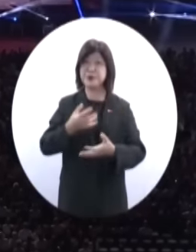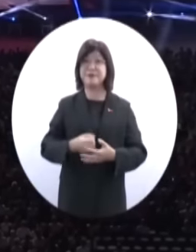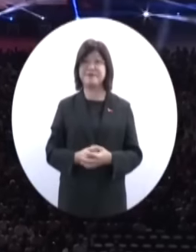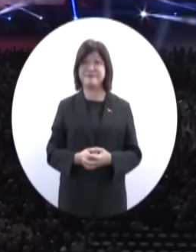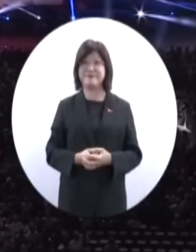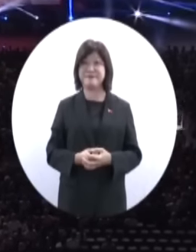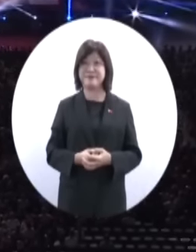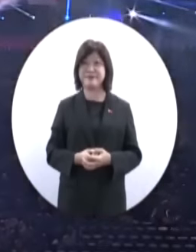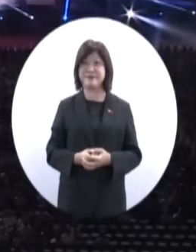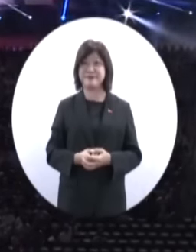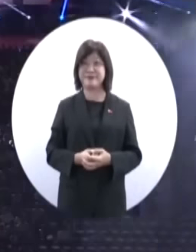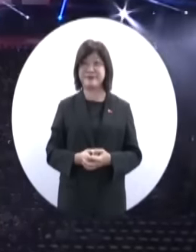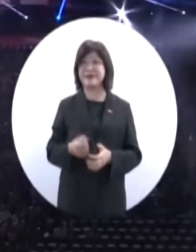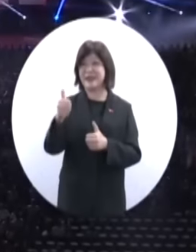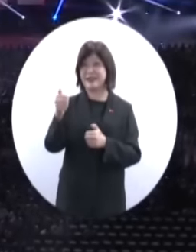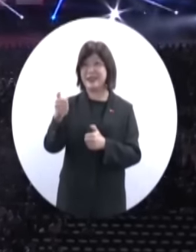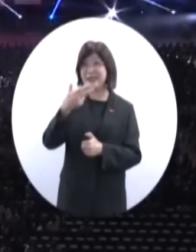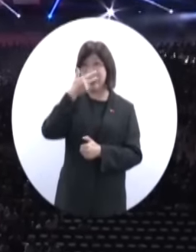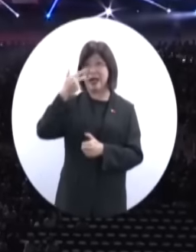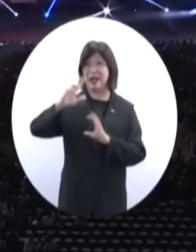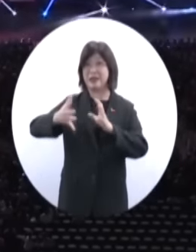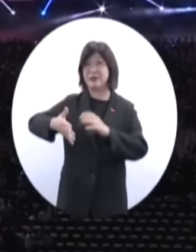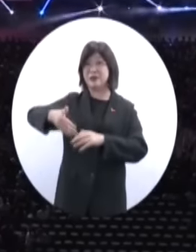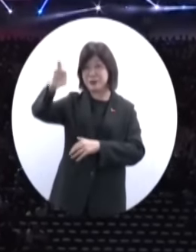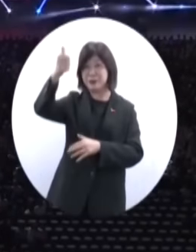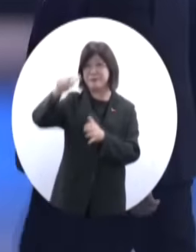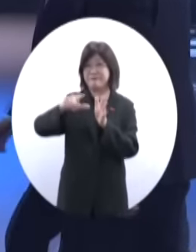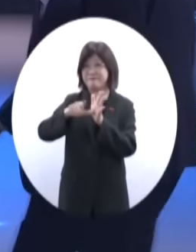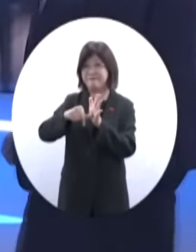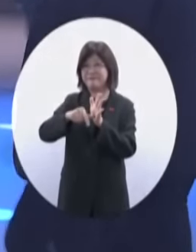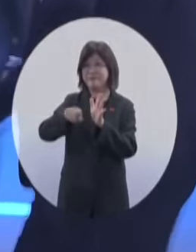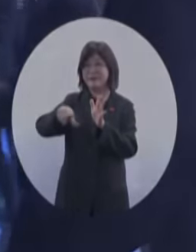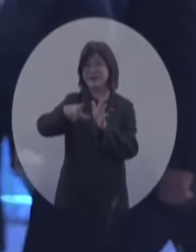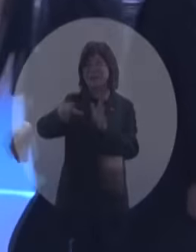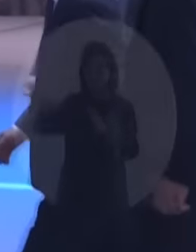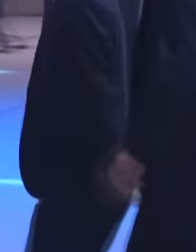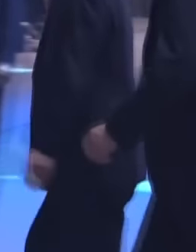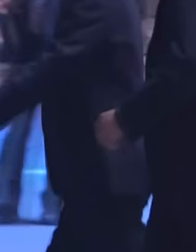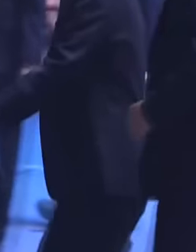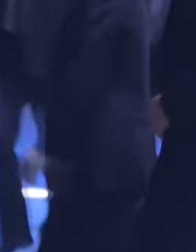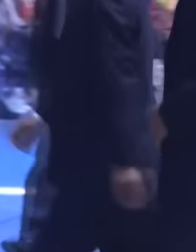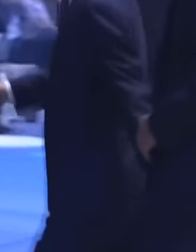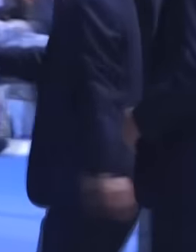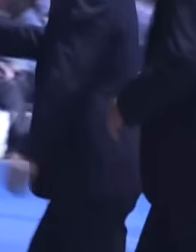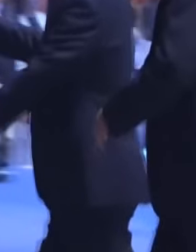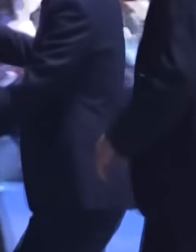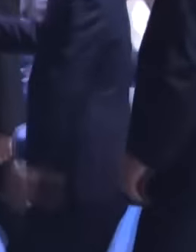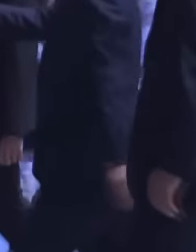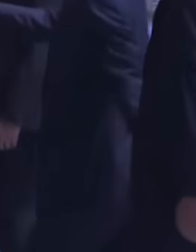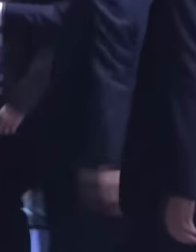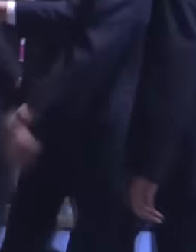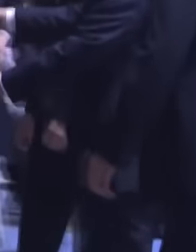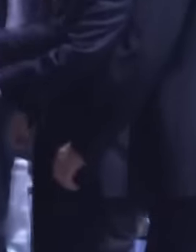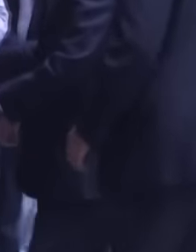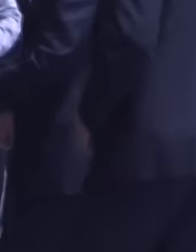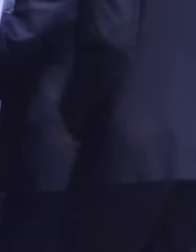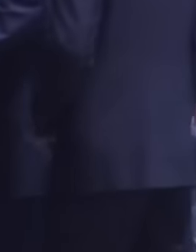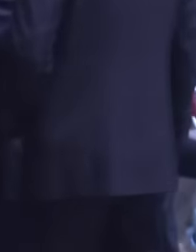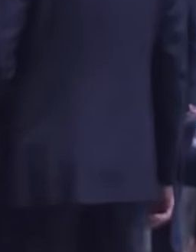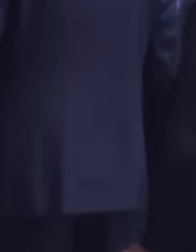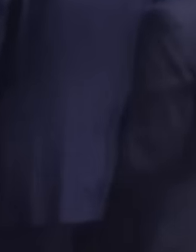中华人民共和国大，要讲祖，什么叫祖？就是年纪大叫祖嘛，祖先嘛。中华民国还是祖国，你搞错了。第二个，他